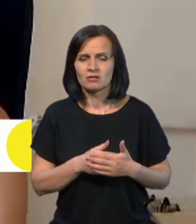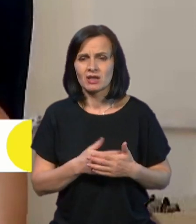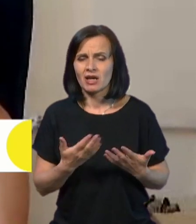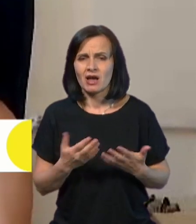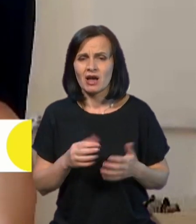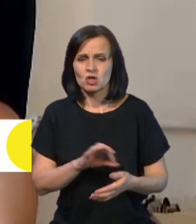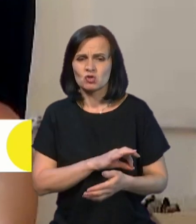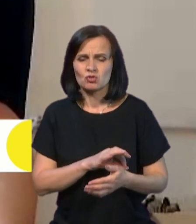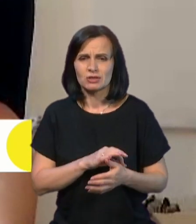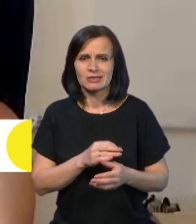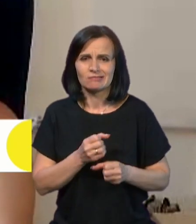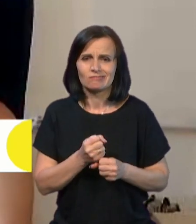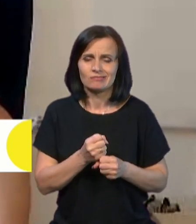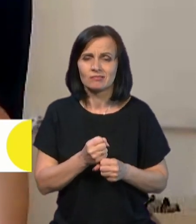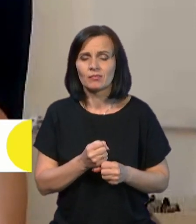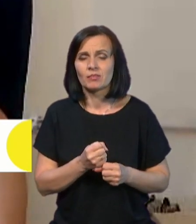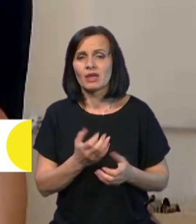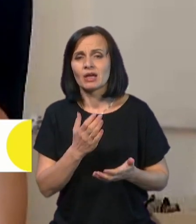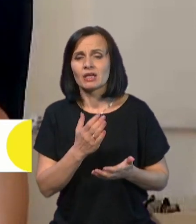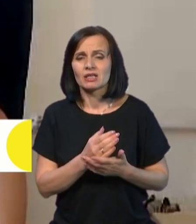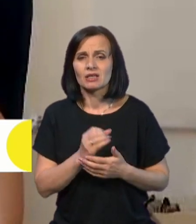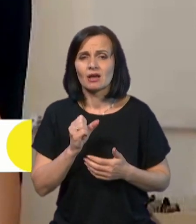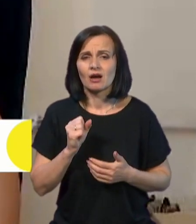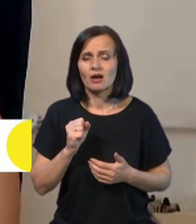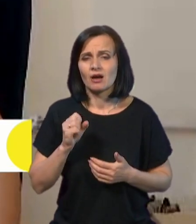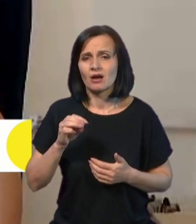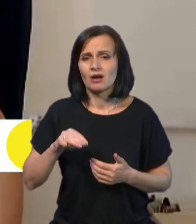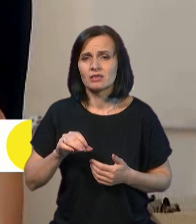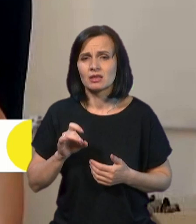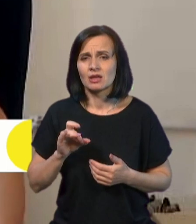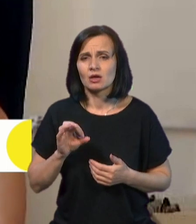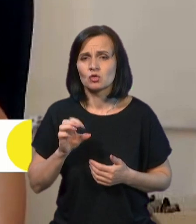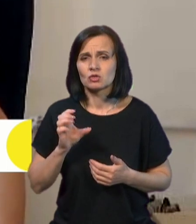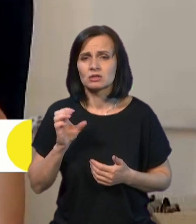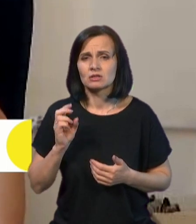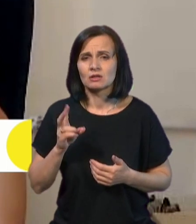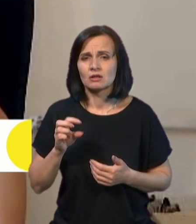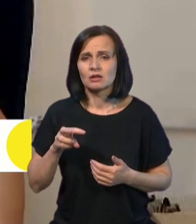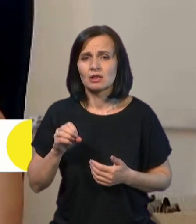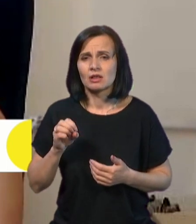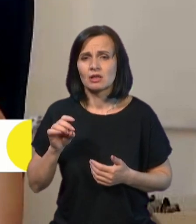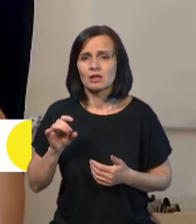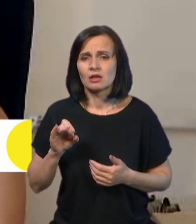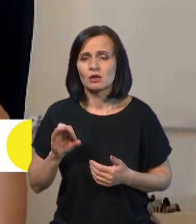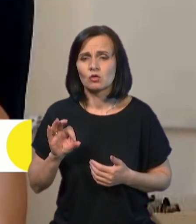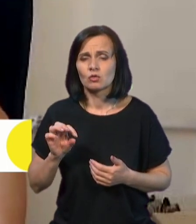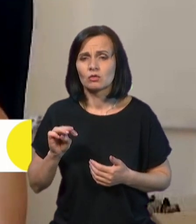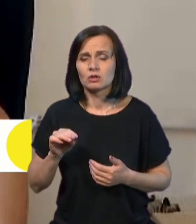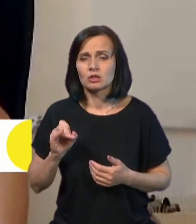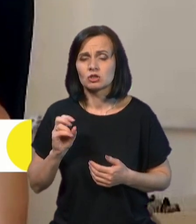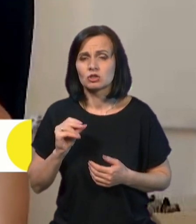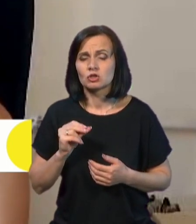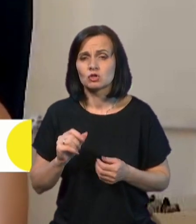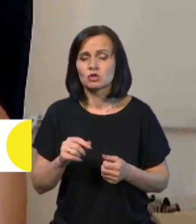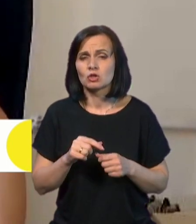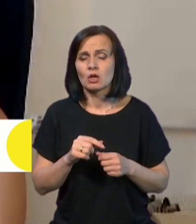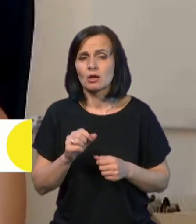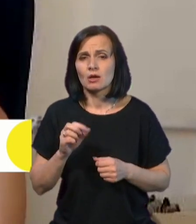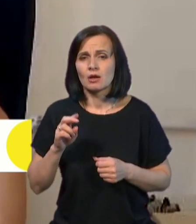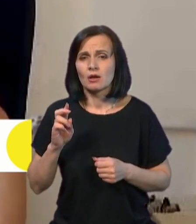Але оскільки це хронічні захворювання, це не інфекційні, які дають великі спалахи, то ми можемо